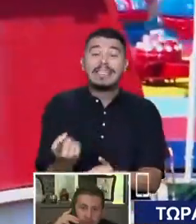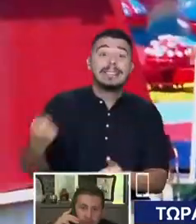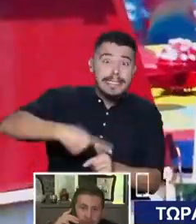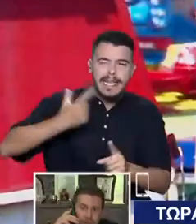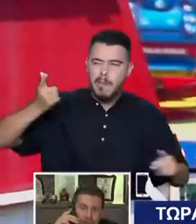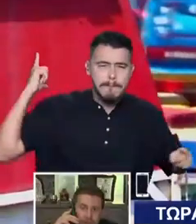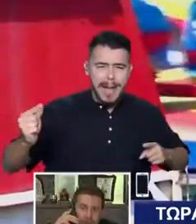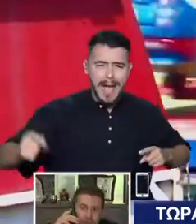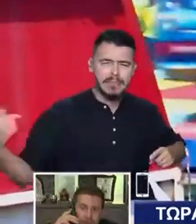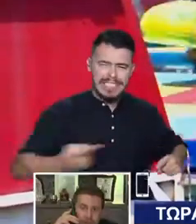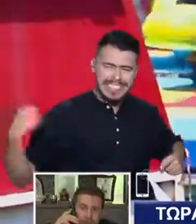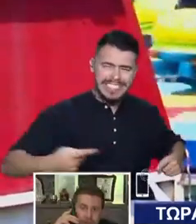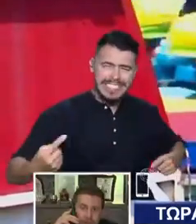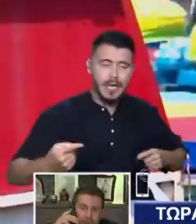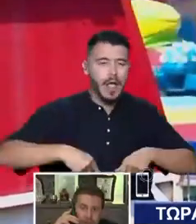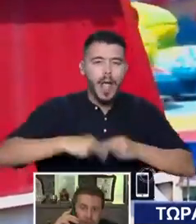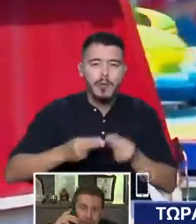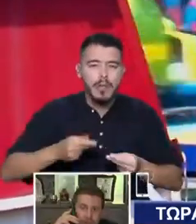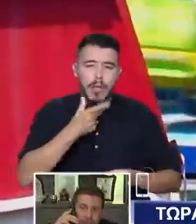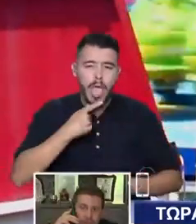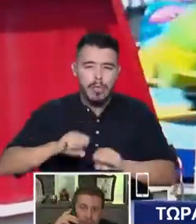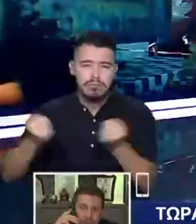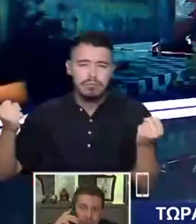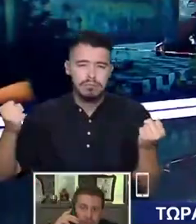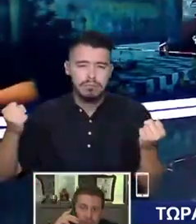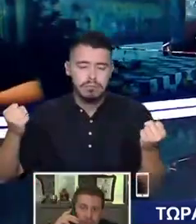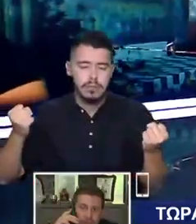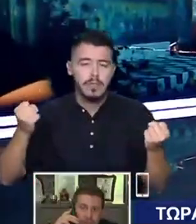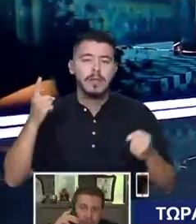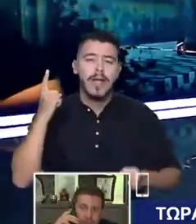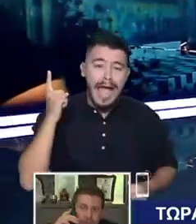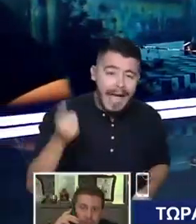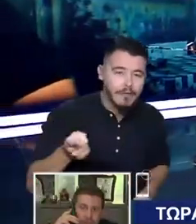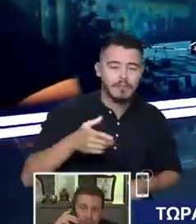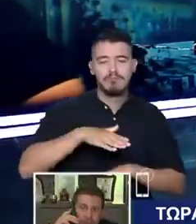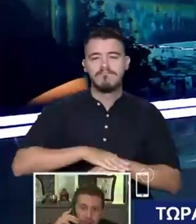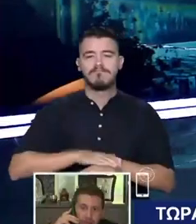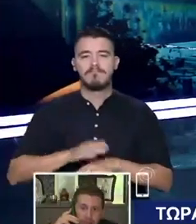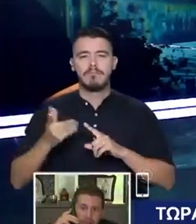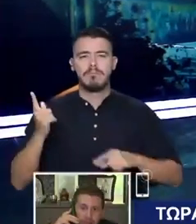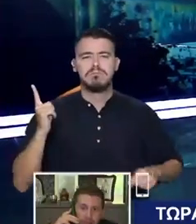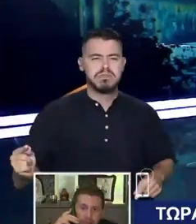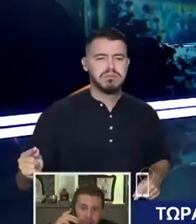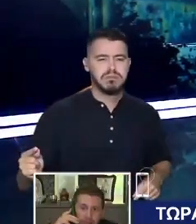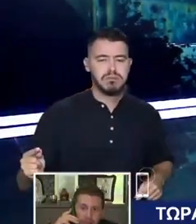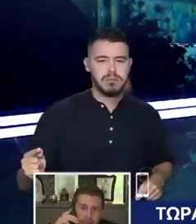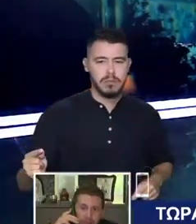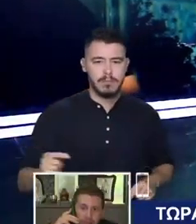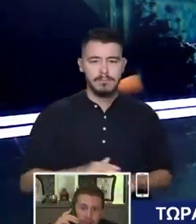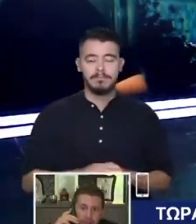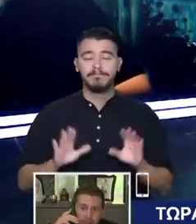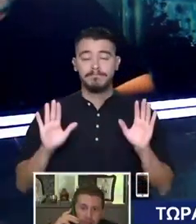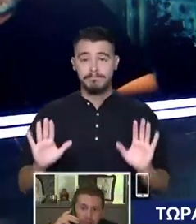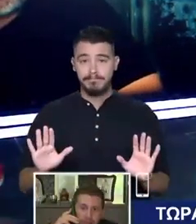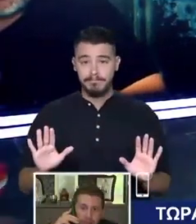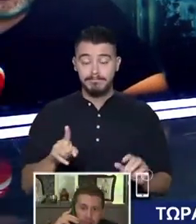το μηχάνημα με αποτέλεσμα να εξφενδονιστεί το παιδί. Εκεί ήτανε το επίμαχο σημείο. Διότι και είναι πολύ. Ένα λεπτό, κύριε Γιώργο.